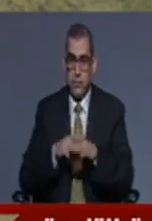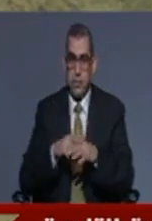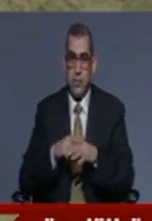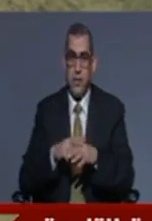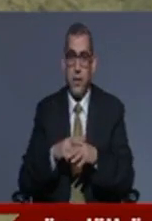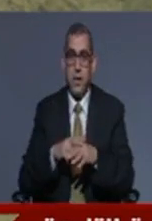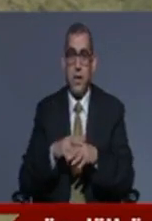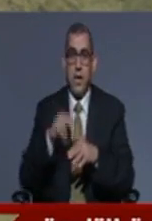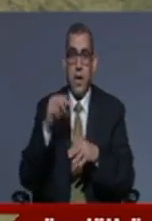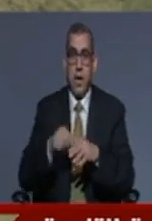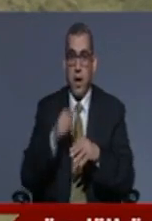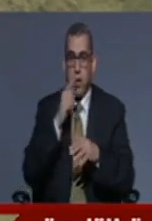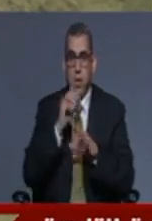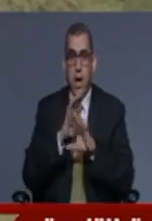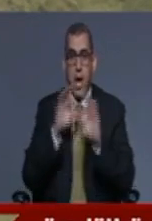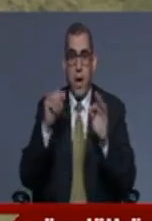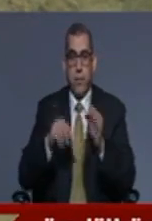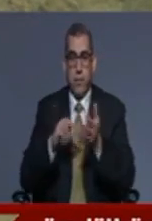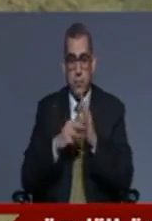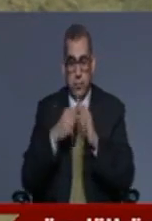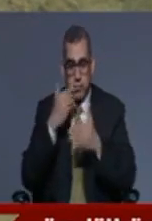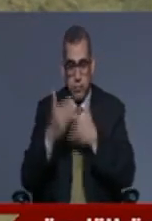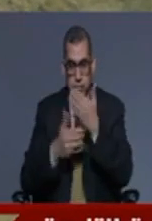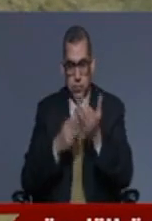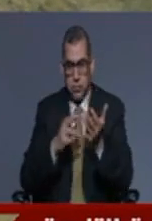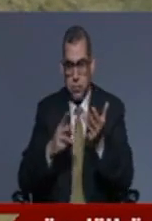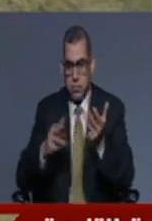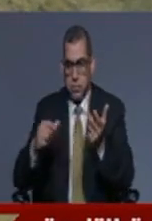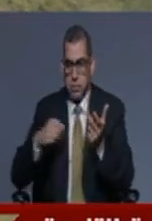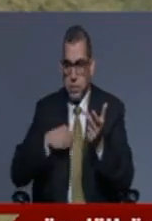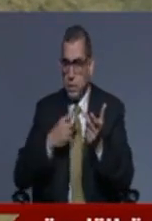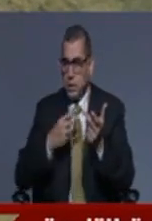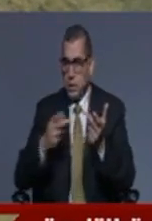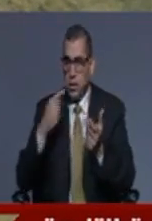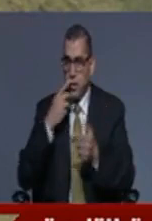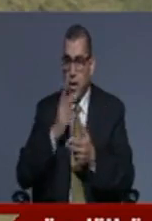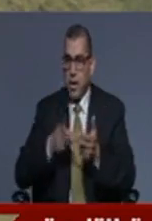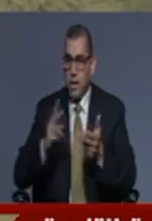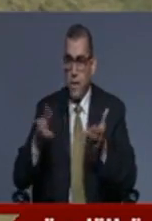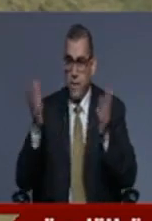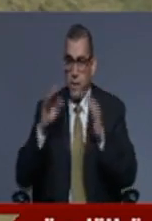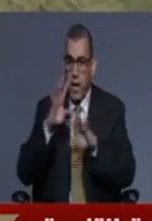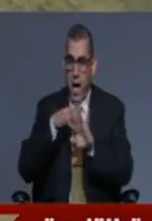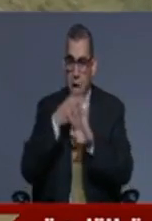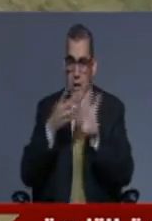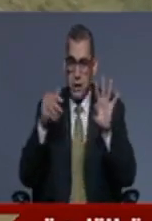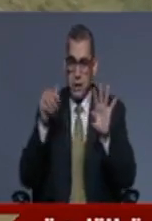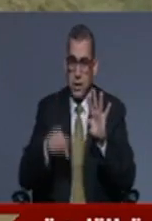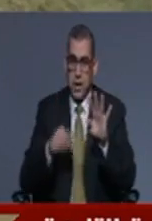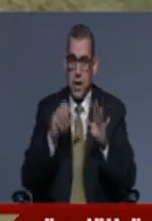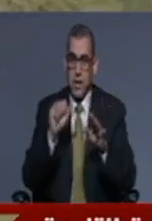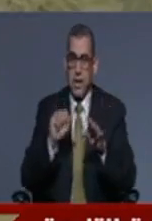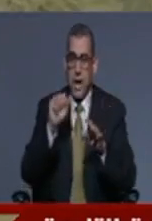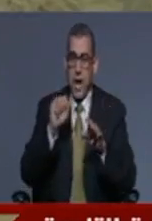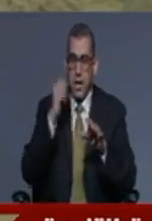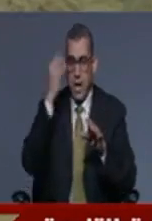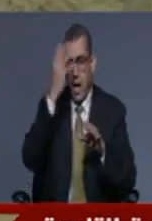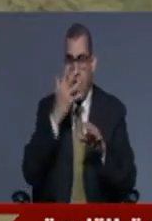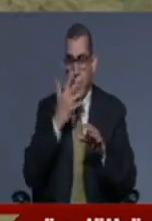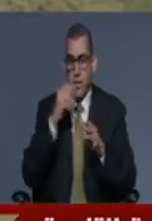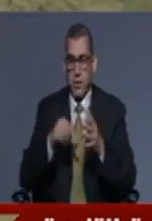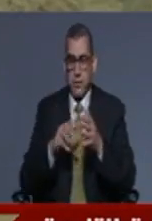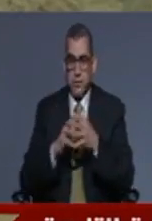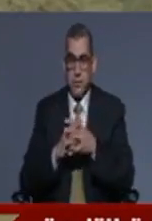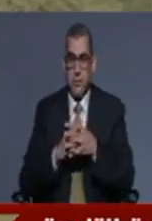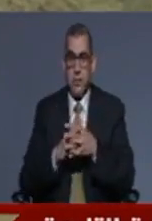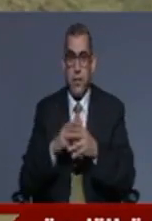والذي نتج عنه أنشطة مختلفة وتنوع في أجندة الاتحاد الأفريقي